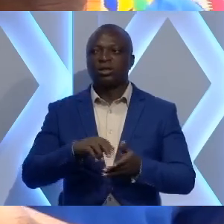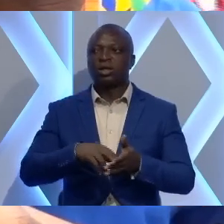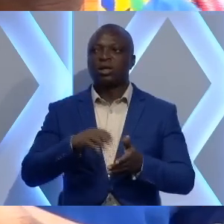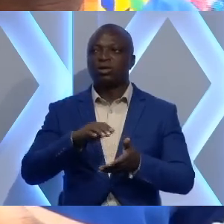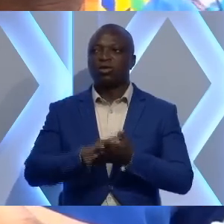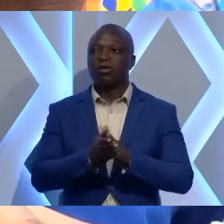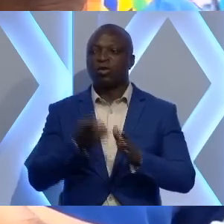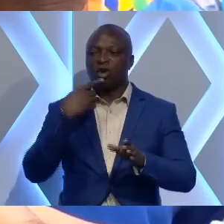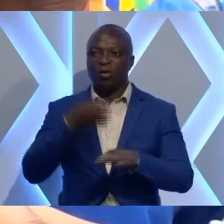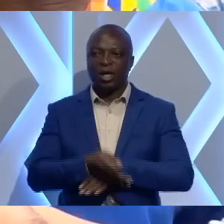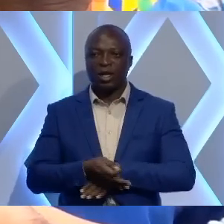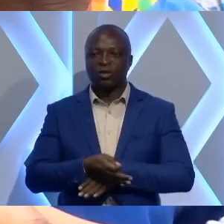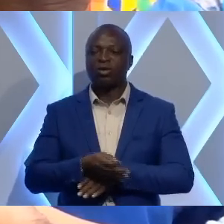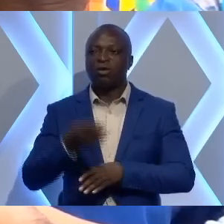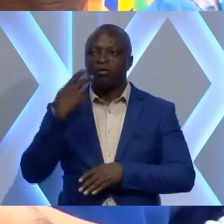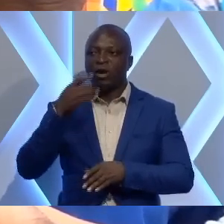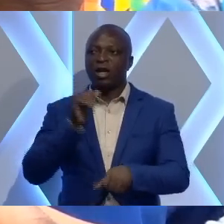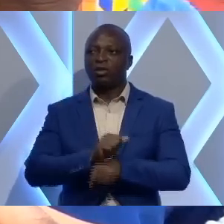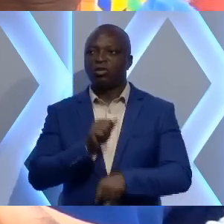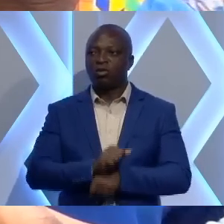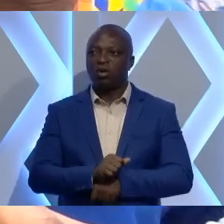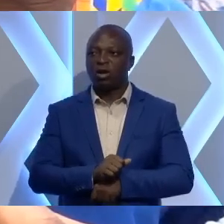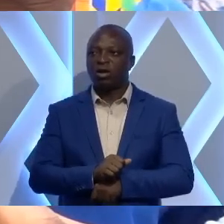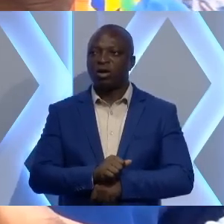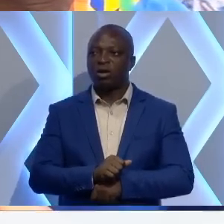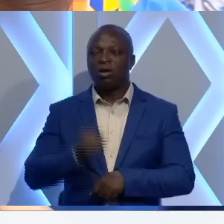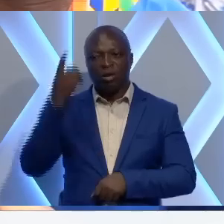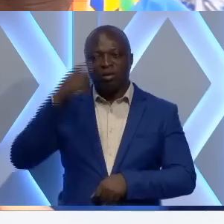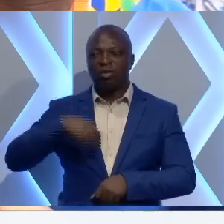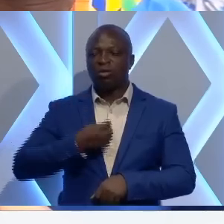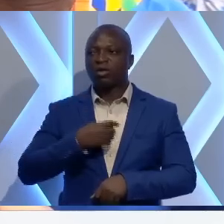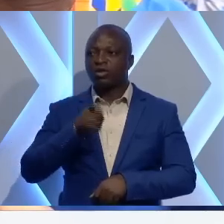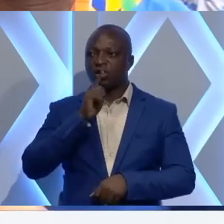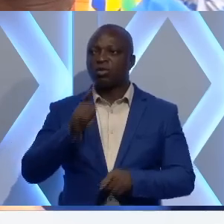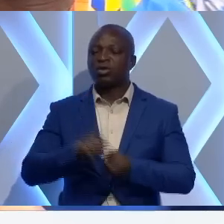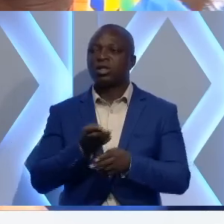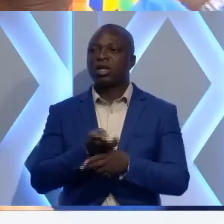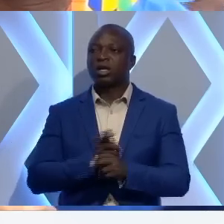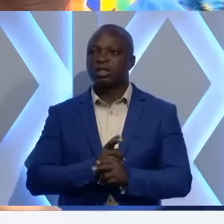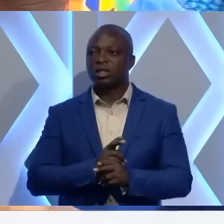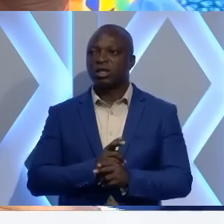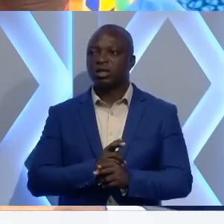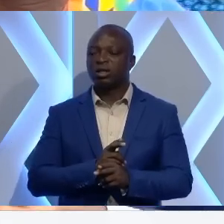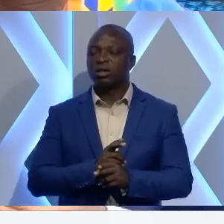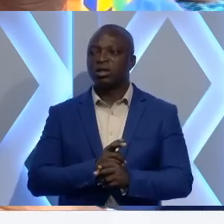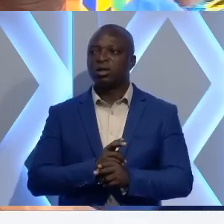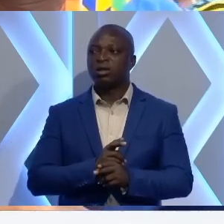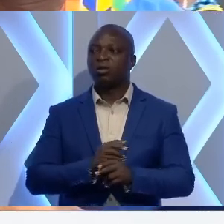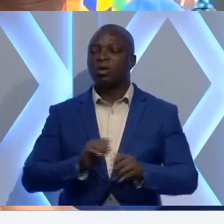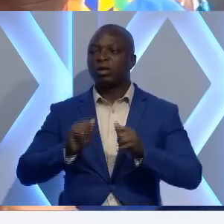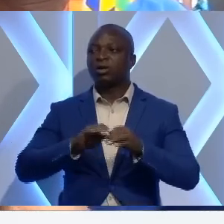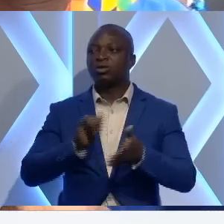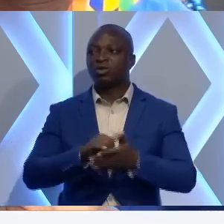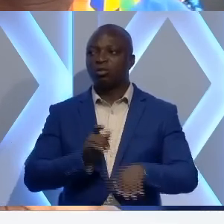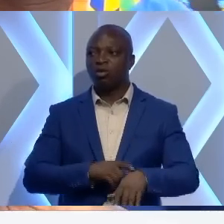une obligation, voire un devoir pour nous qui sommes héritiers ou acteurs du